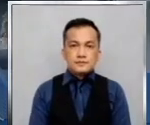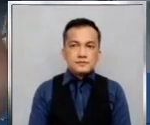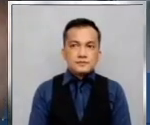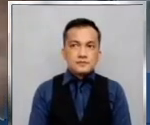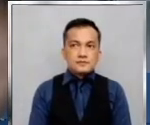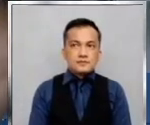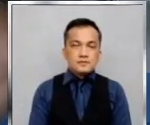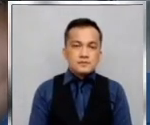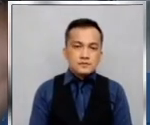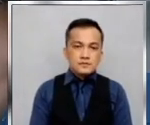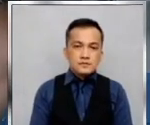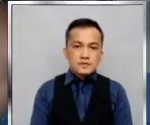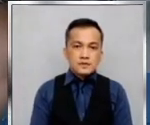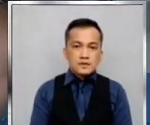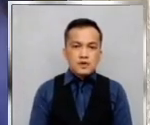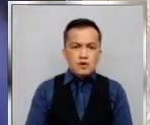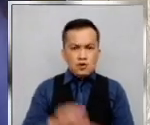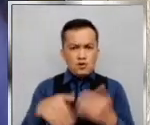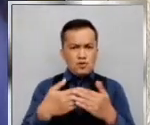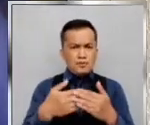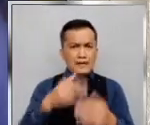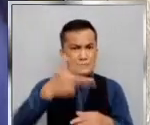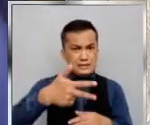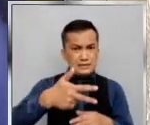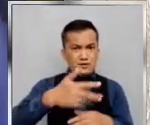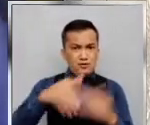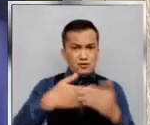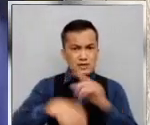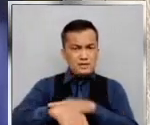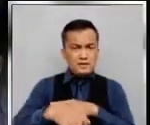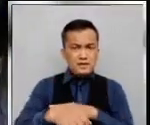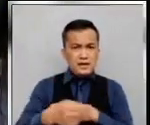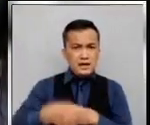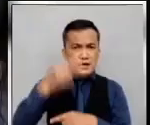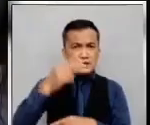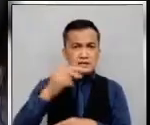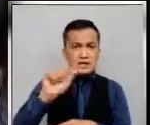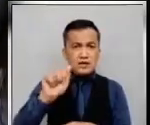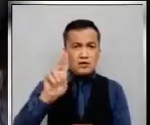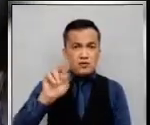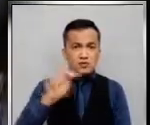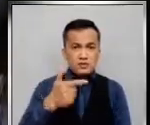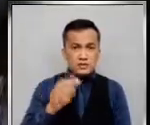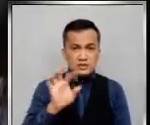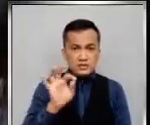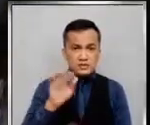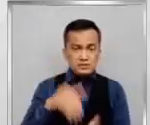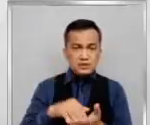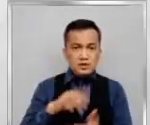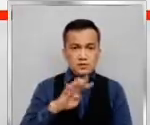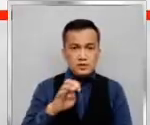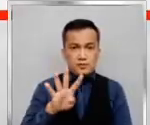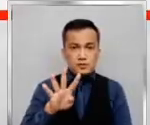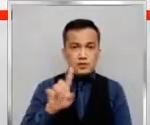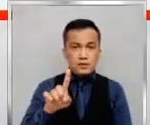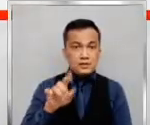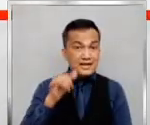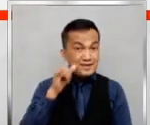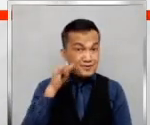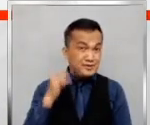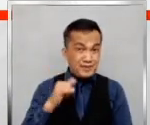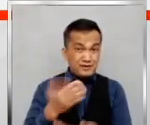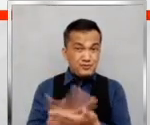Pangatlong all-time high sa buwan ng Agosto ang 19,441 new COVID cases kahapon. Ang positivity